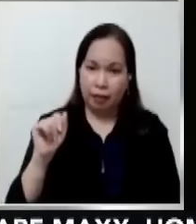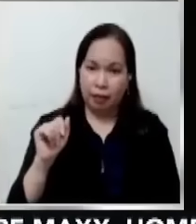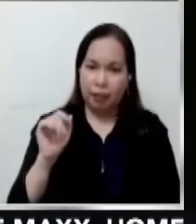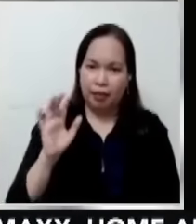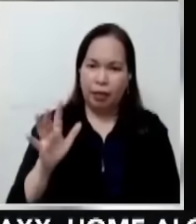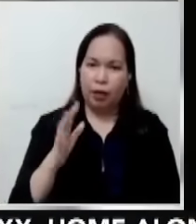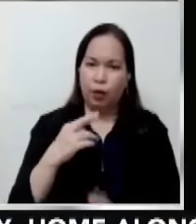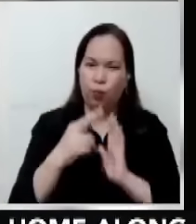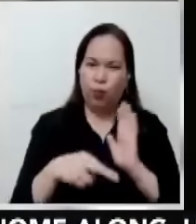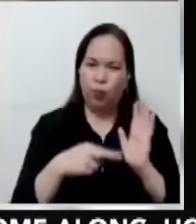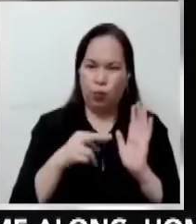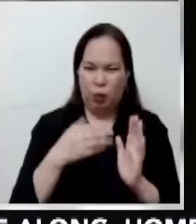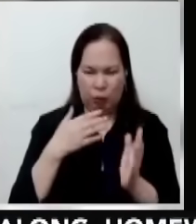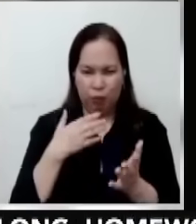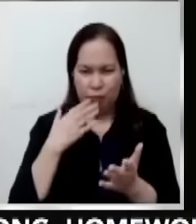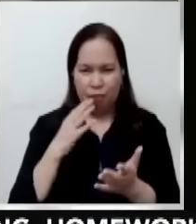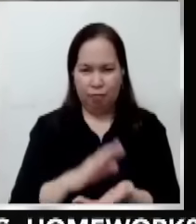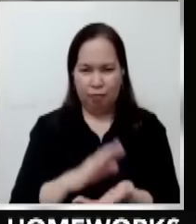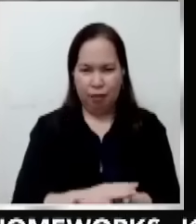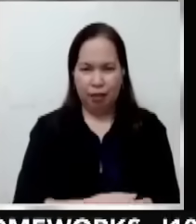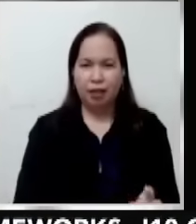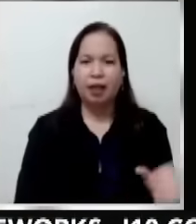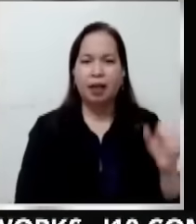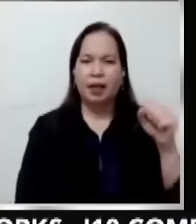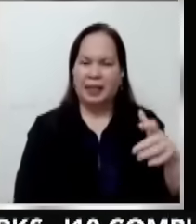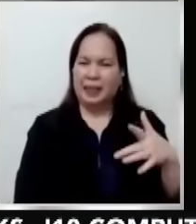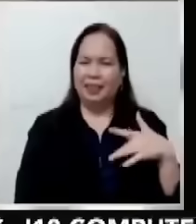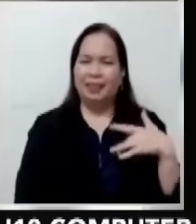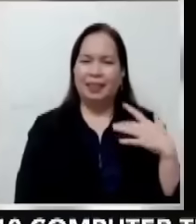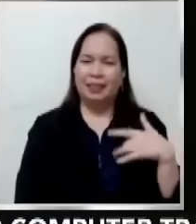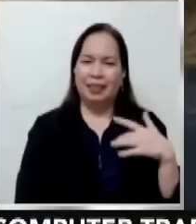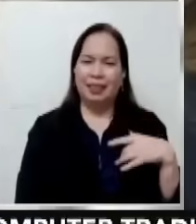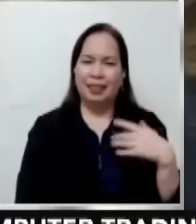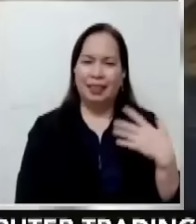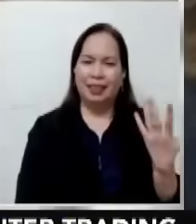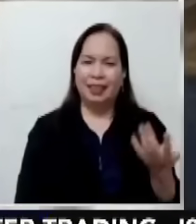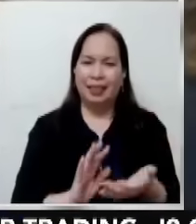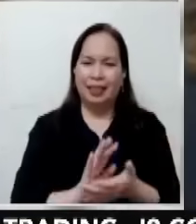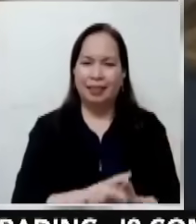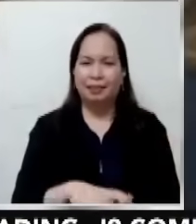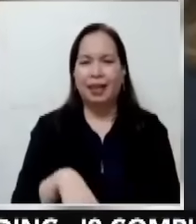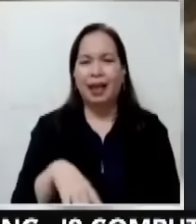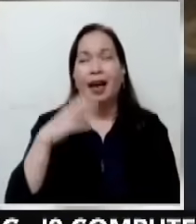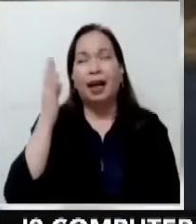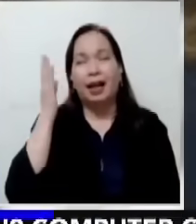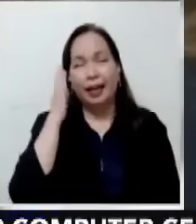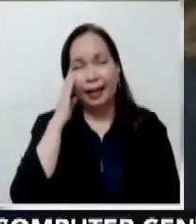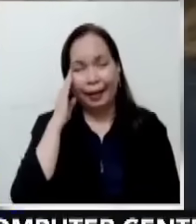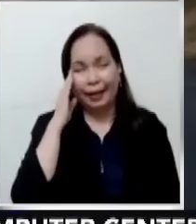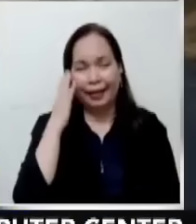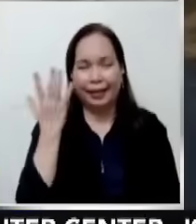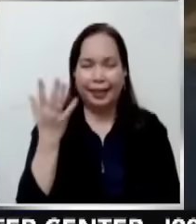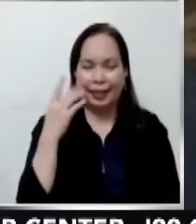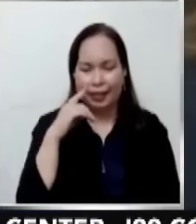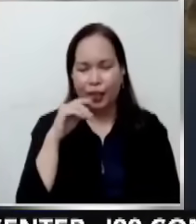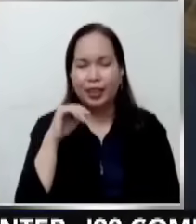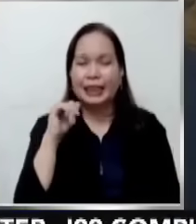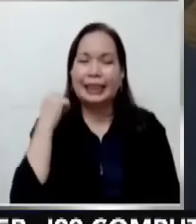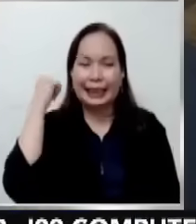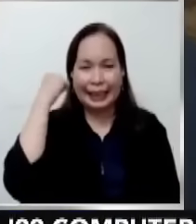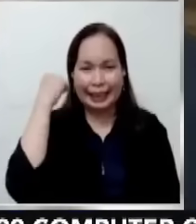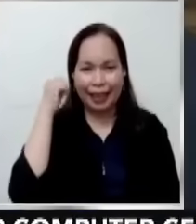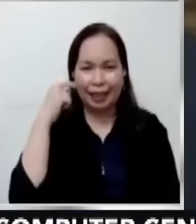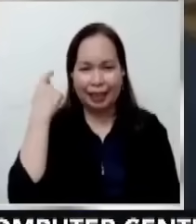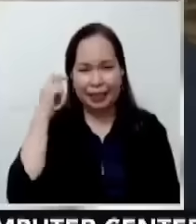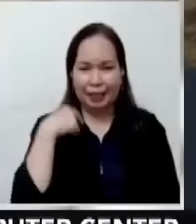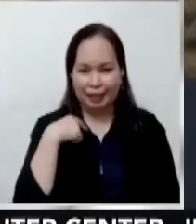Talagang naramdam ko na po ang pagiging Ashley ko. Aubrey Carampel, updated sa showbiz